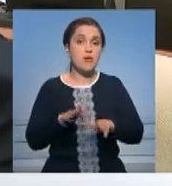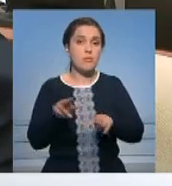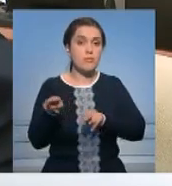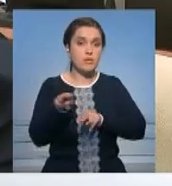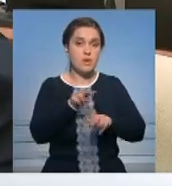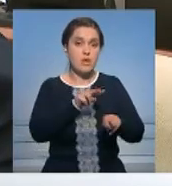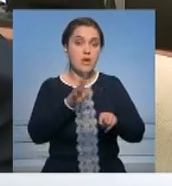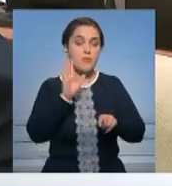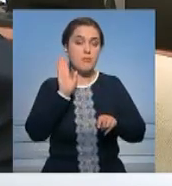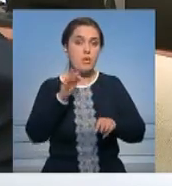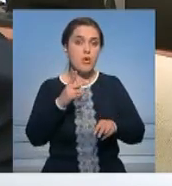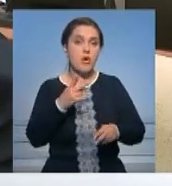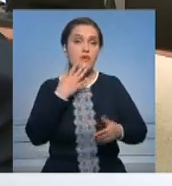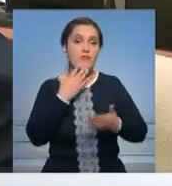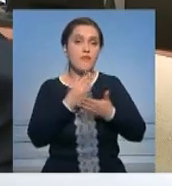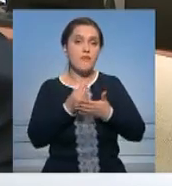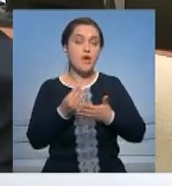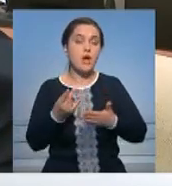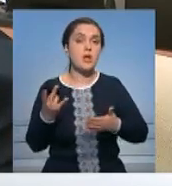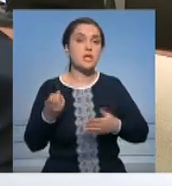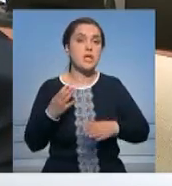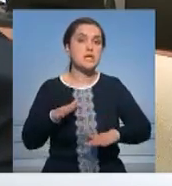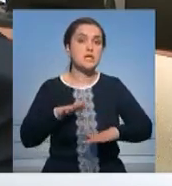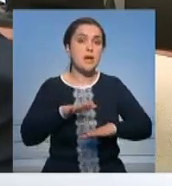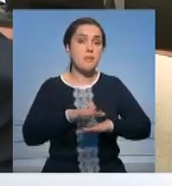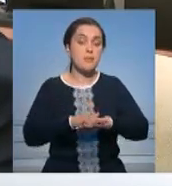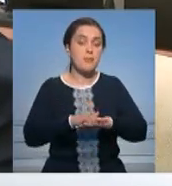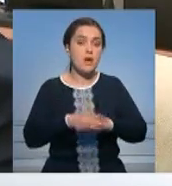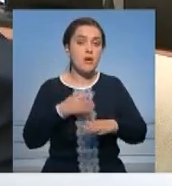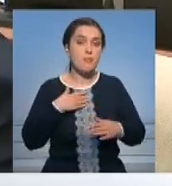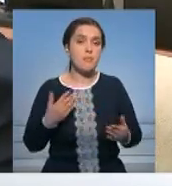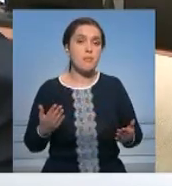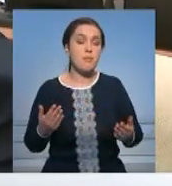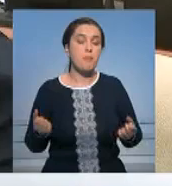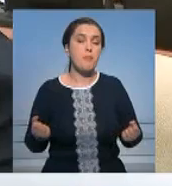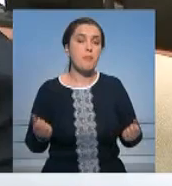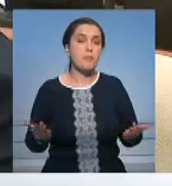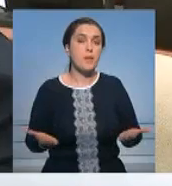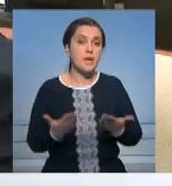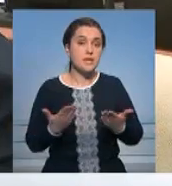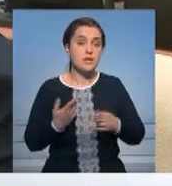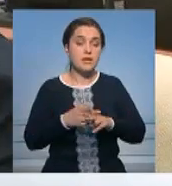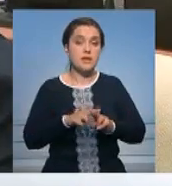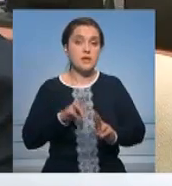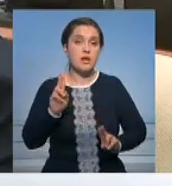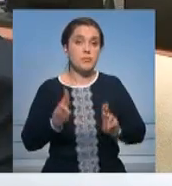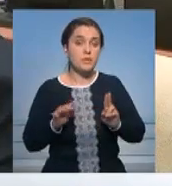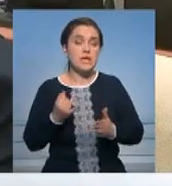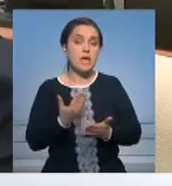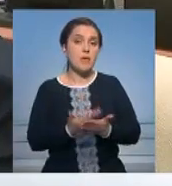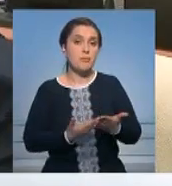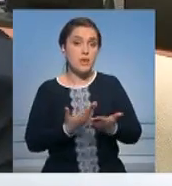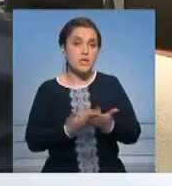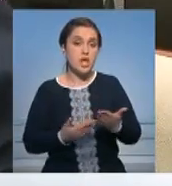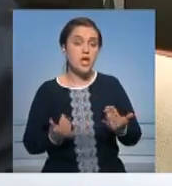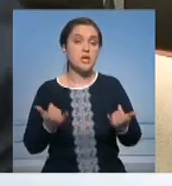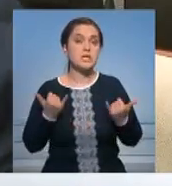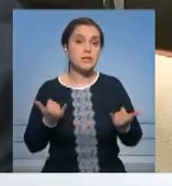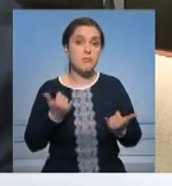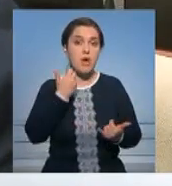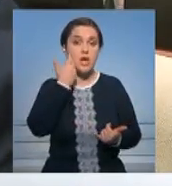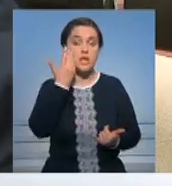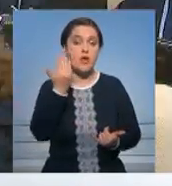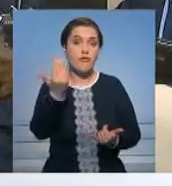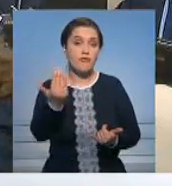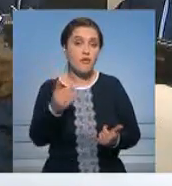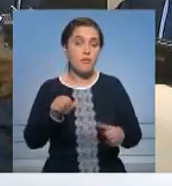надзорного воздействия Национального банка. Мы поддерживаем эти нормы. Вместе с тем, поясните, пожалуйста, теперь, когда вы будете